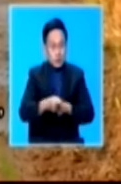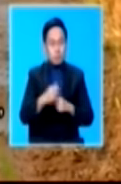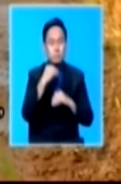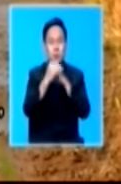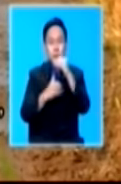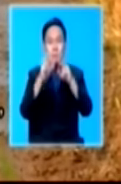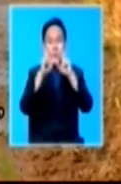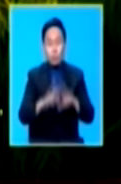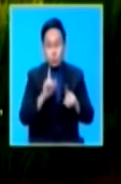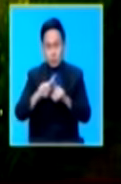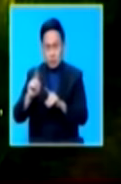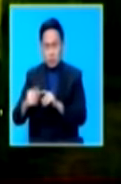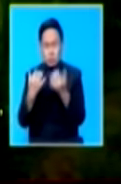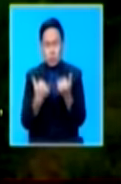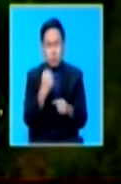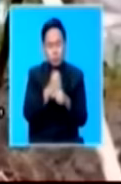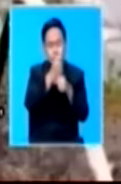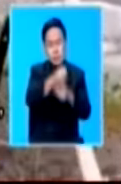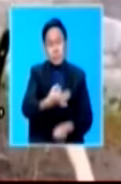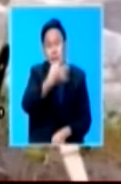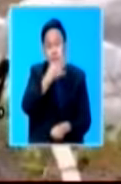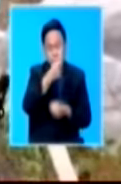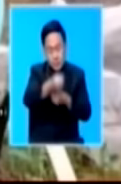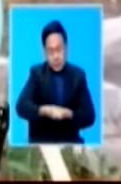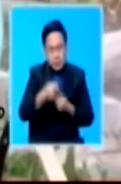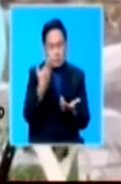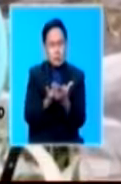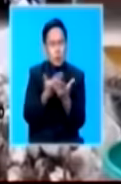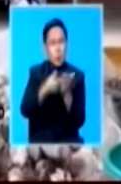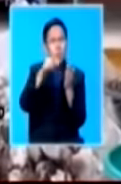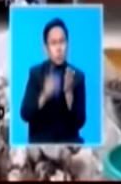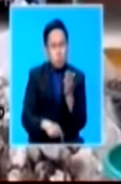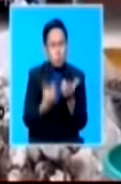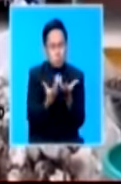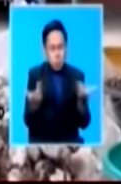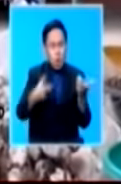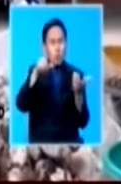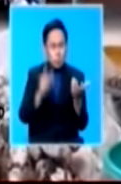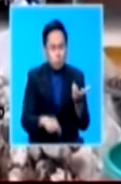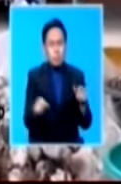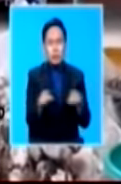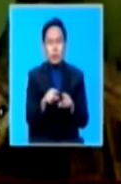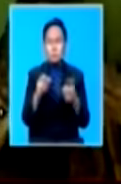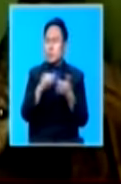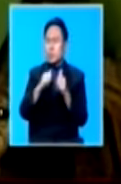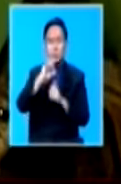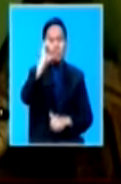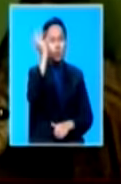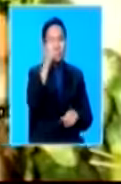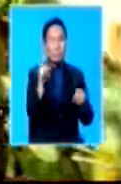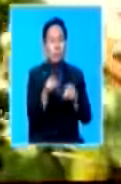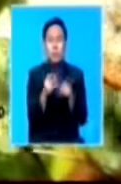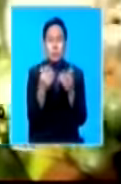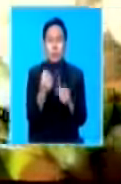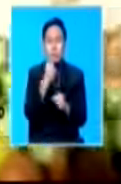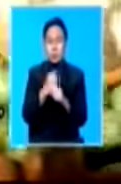วันนี้รายได้น้อยนะผลผลิตทางการเกษตรมีราคาต่ำลงเป็นปัญหาของทุกประเทศในโลกนี้นะครับเพราะนั้นเราก็ได้มีโครงการในเรื่อง